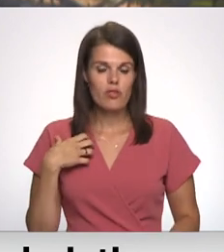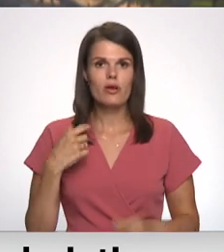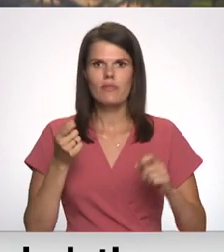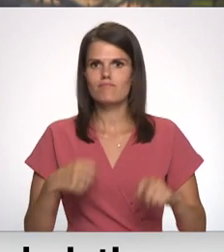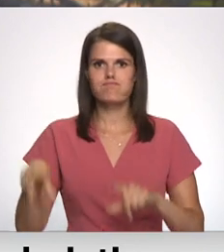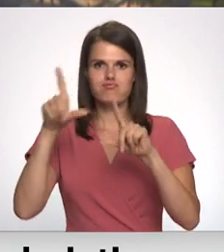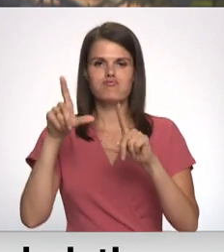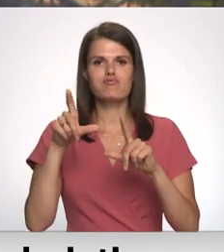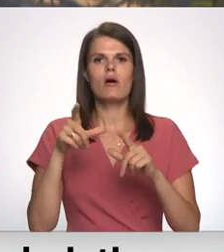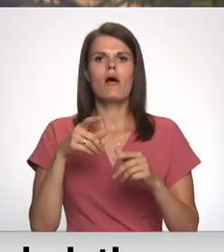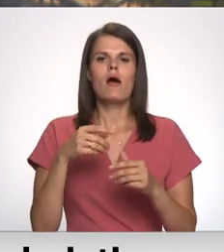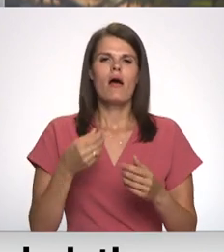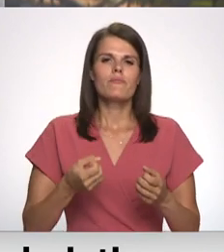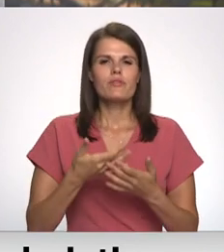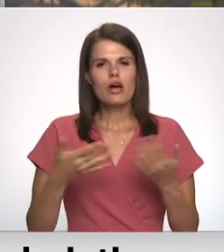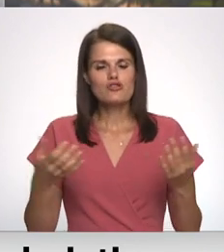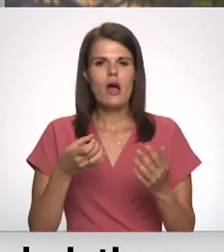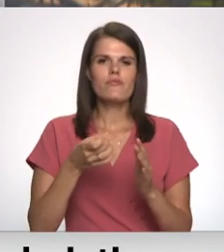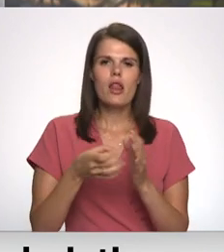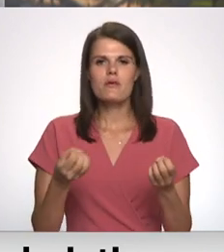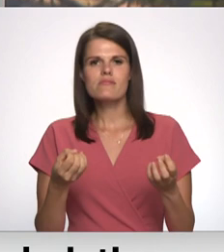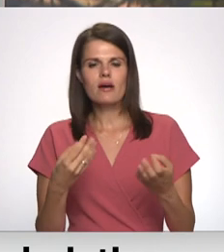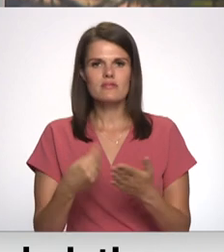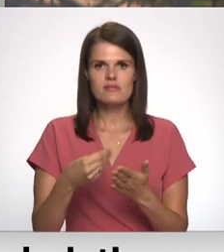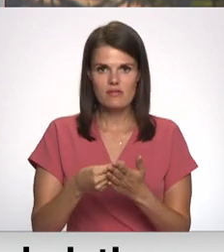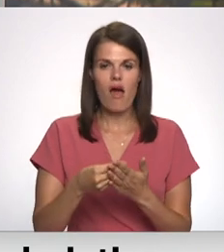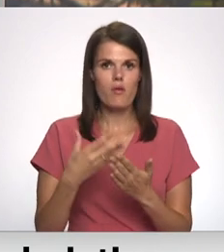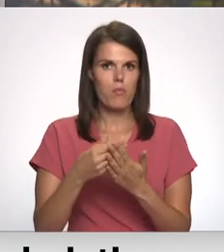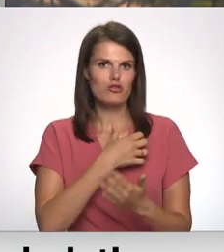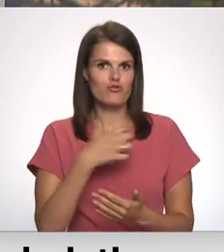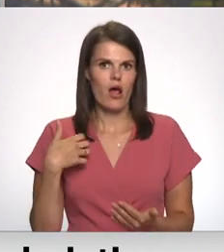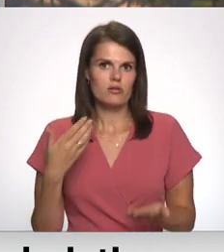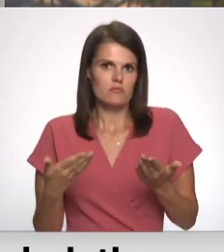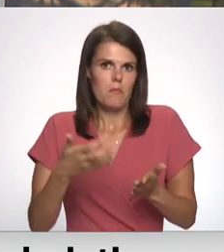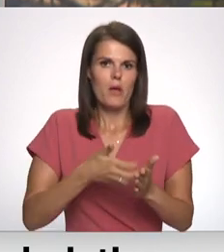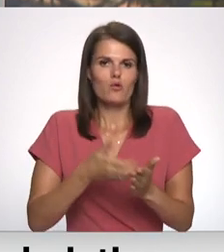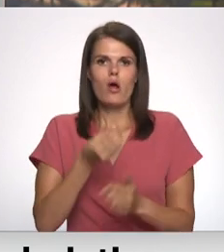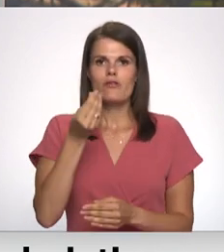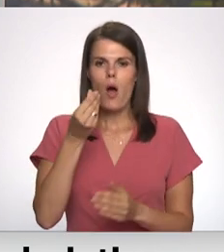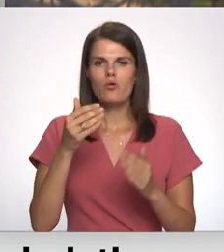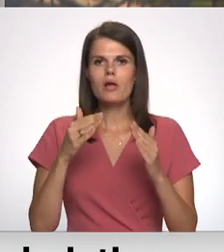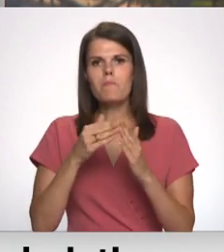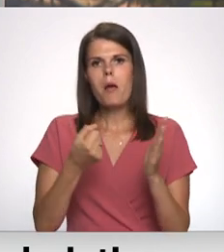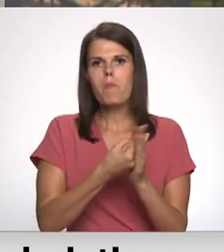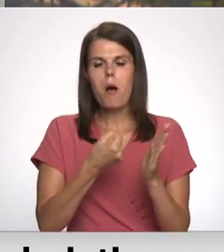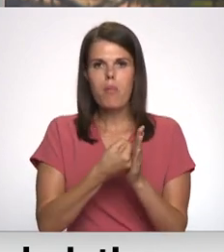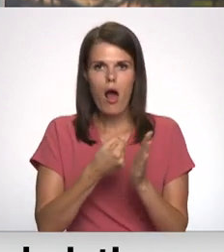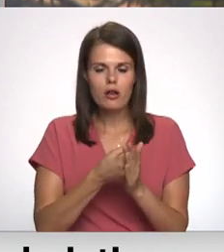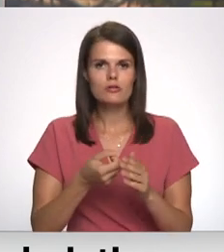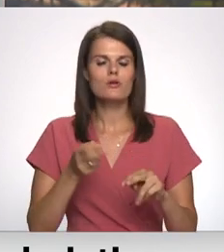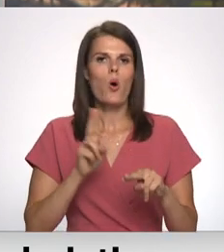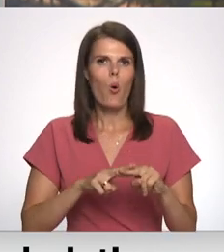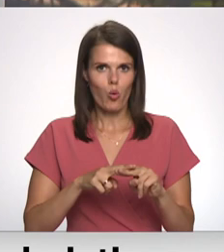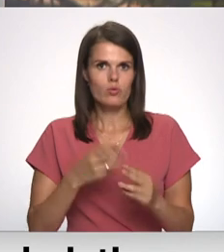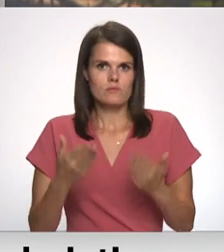palielinoties energoresursu tarifiem, arī pašvaldībām varot pietrūkt naudas mājokļu pabalstiem. Turklāt būšot nepieciešama arī